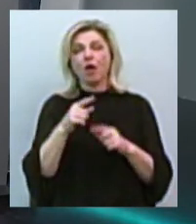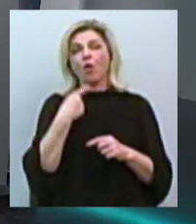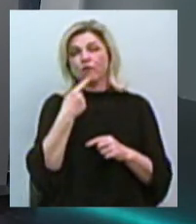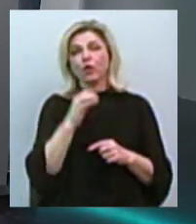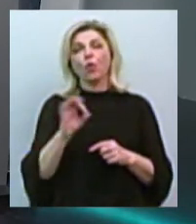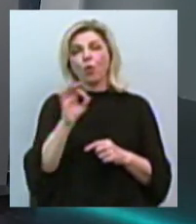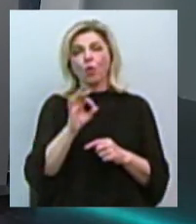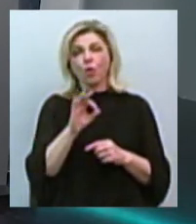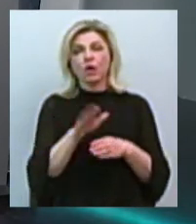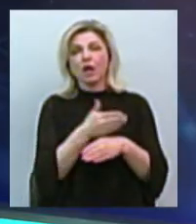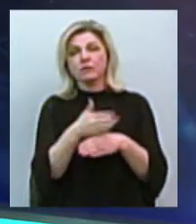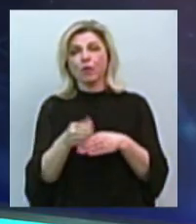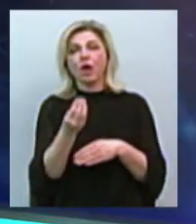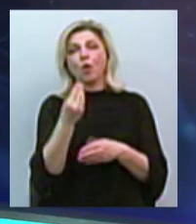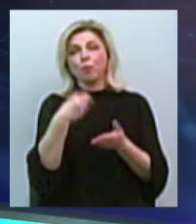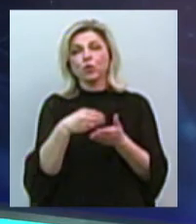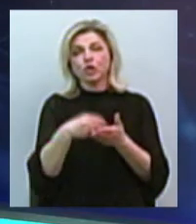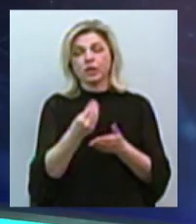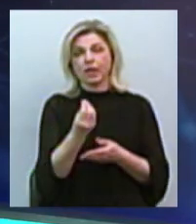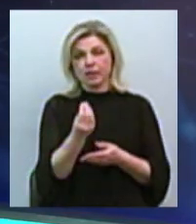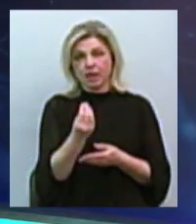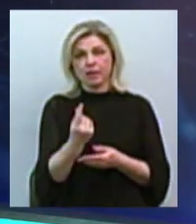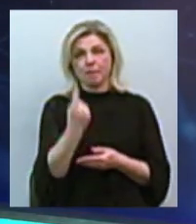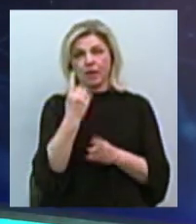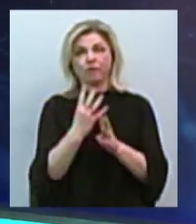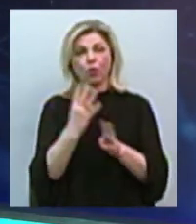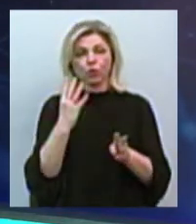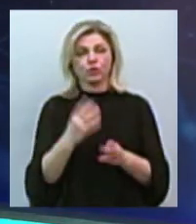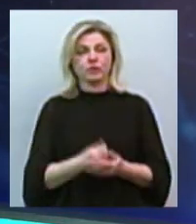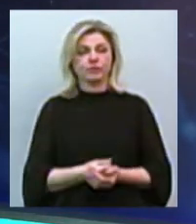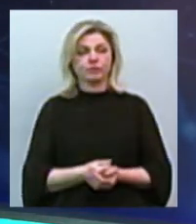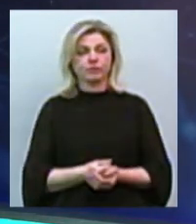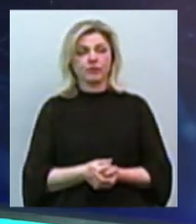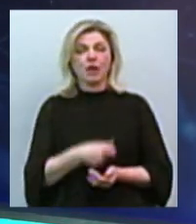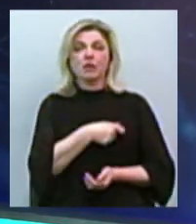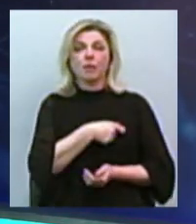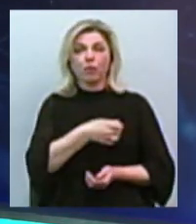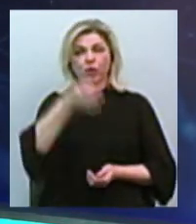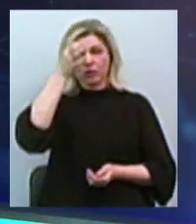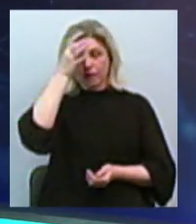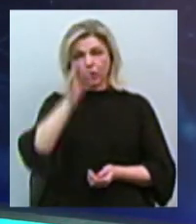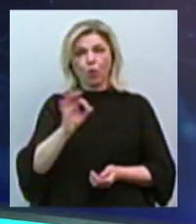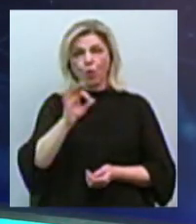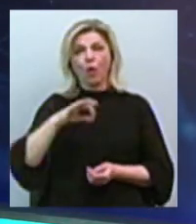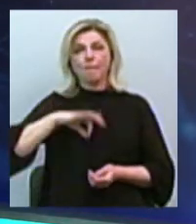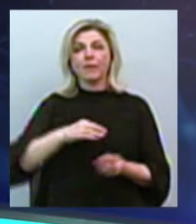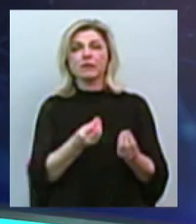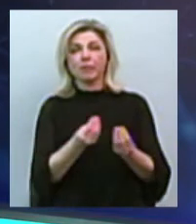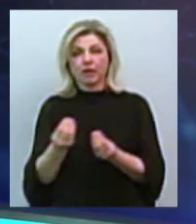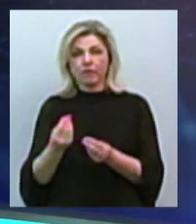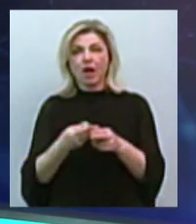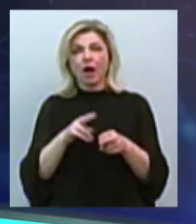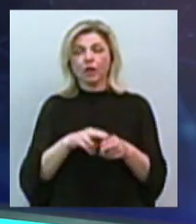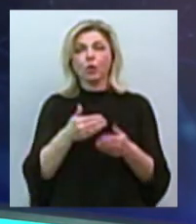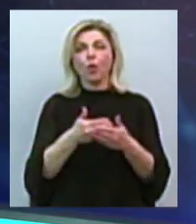про перерозподіл бюджетних коштів. Ну, в першу чергу, можна сказати, про це йшлося. І депутати згадали про підприємців, які, на відміну від